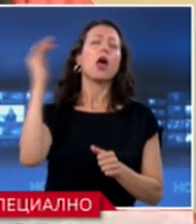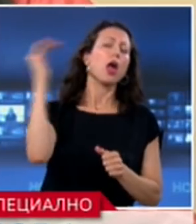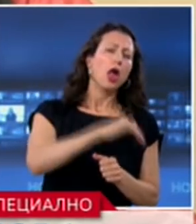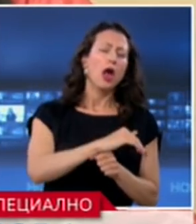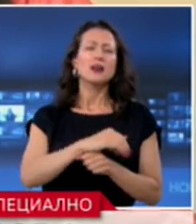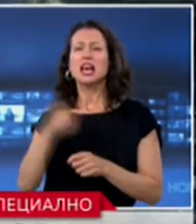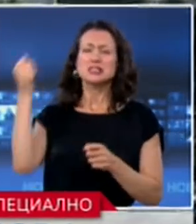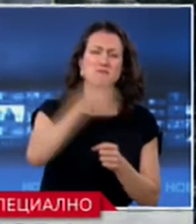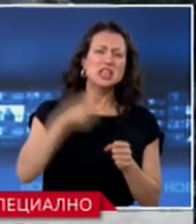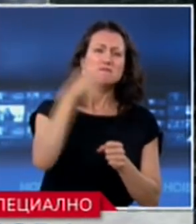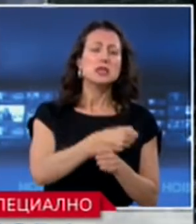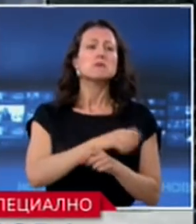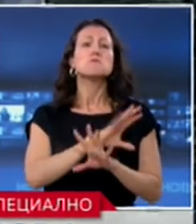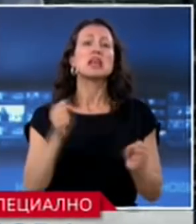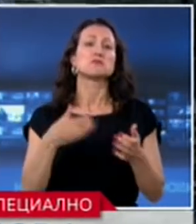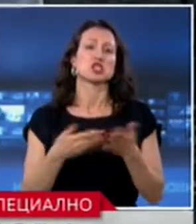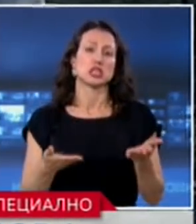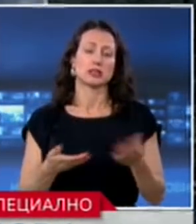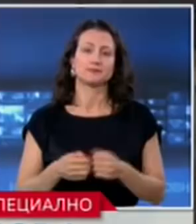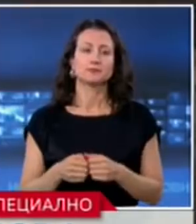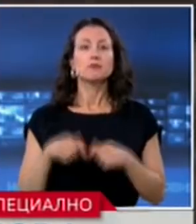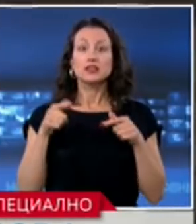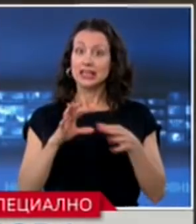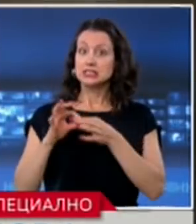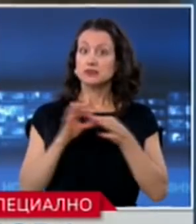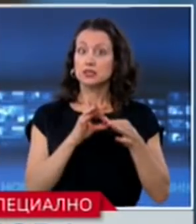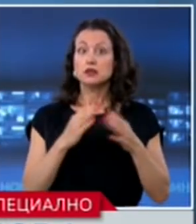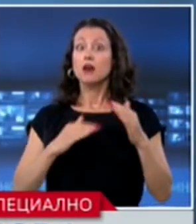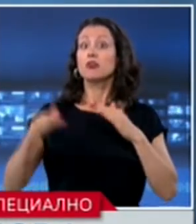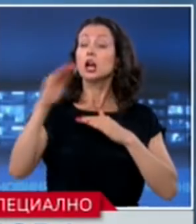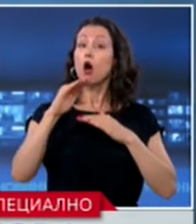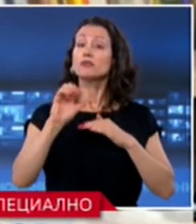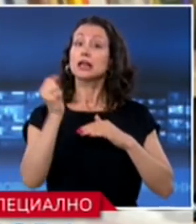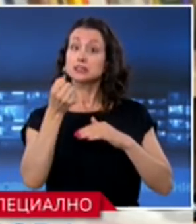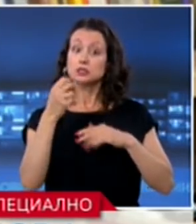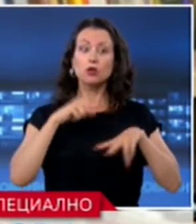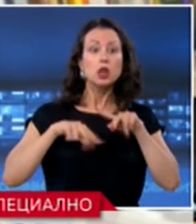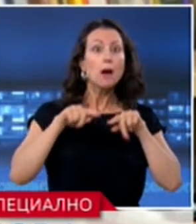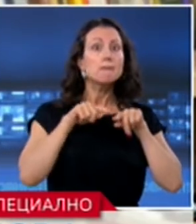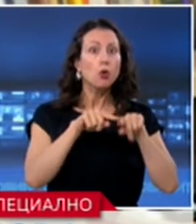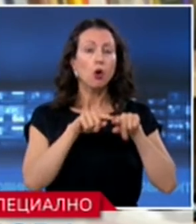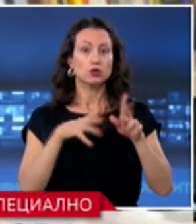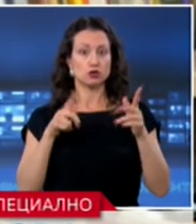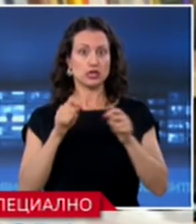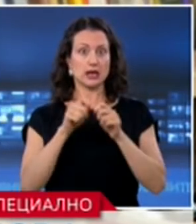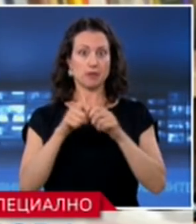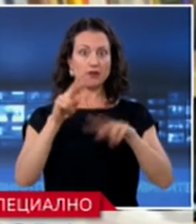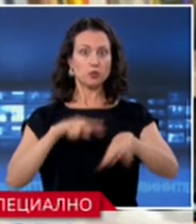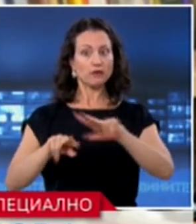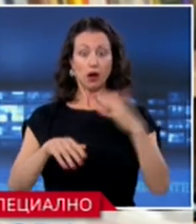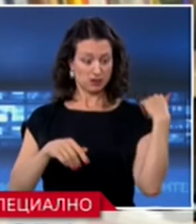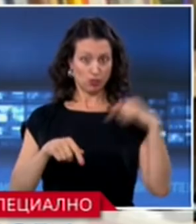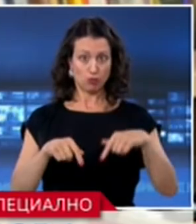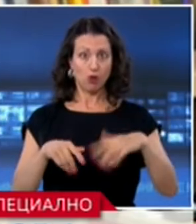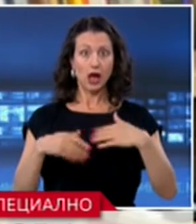Без да ме направя нищо. Тази връзка Върховна касационна прокуратура ще извърши проверка има ли образувани досъдебни